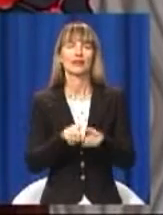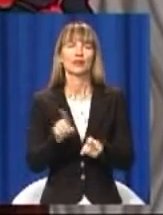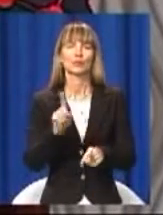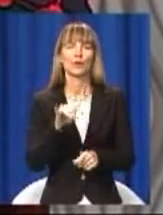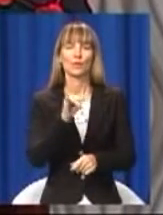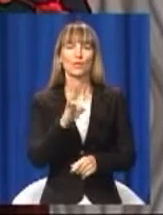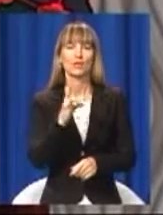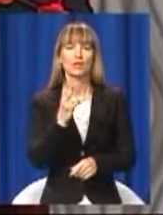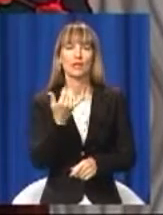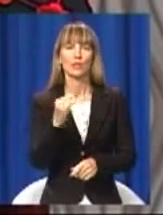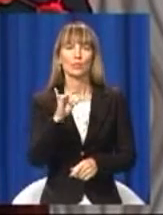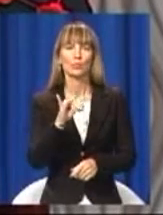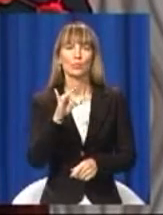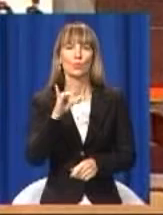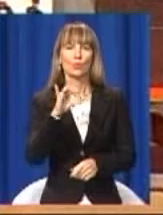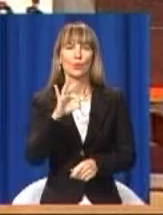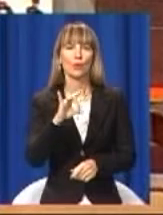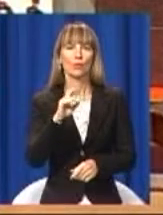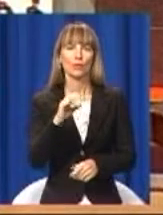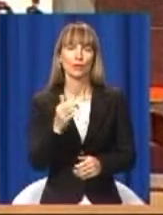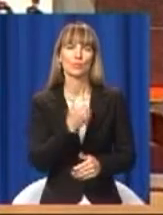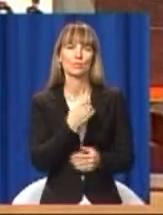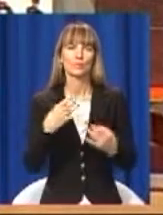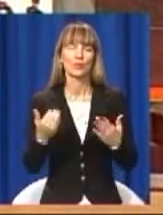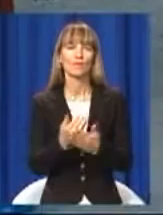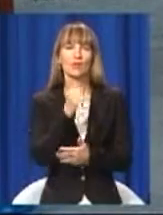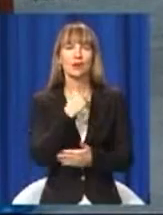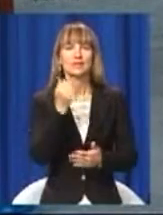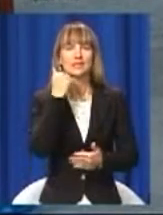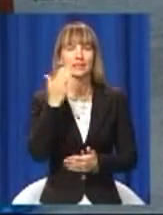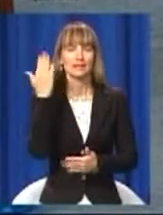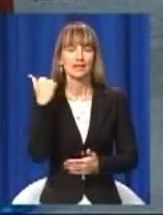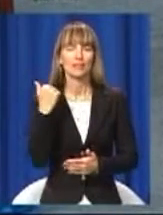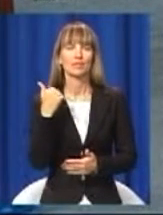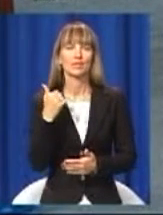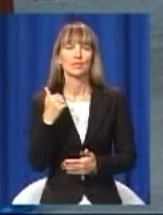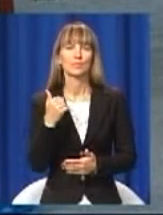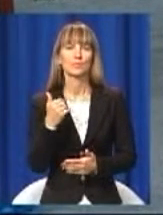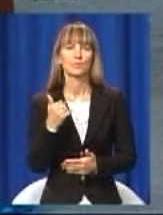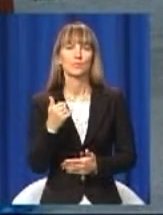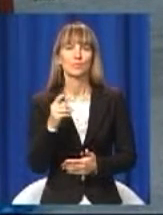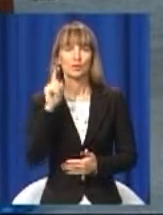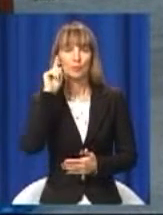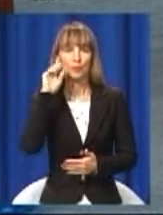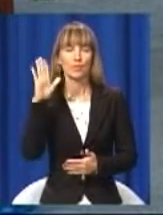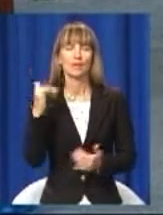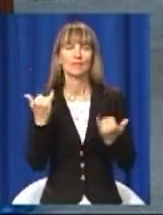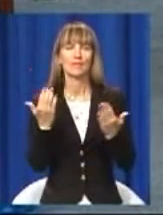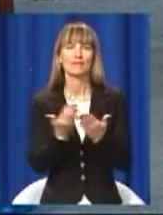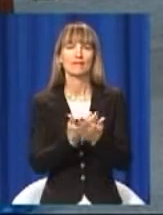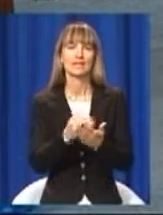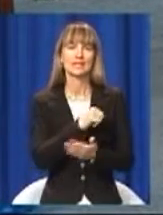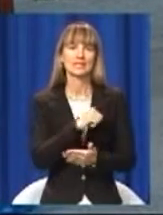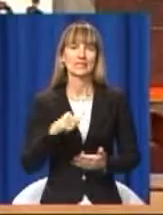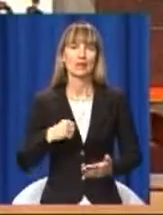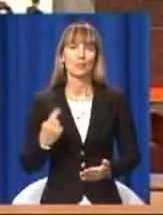Нью-Йорку так от захотілося відзначити Новий рік? Ні. А як же стародавній, класичний, такий от популярний зараз фільм «Сам